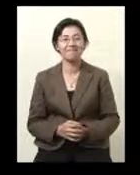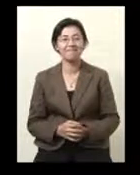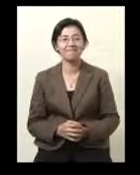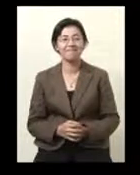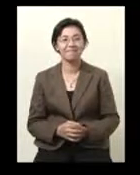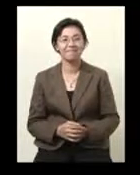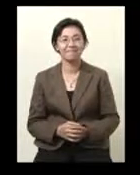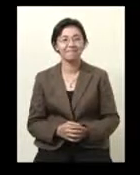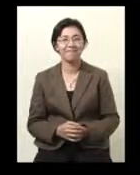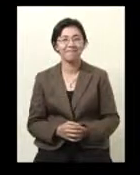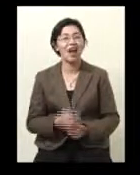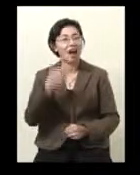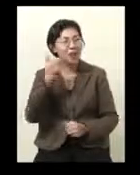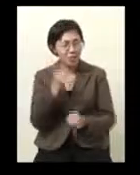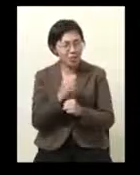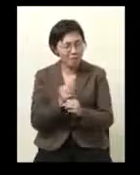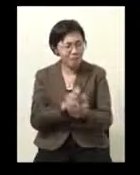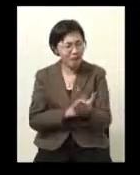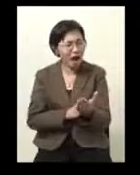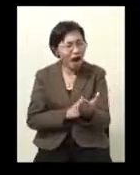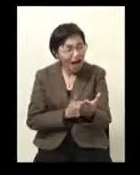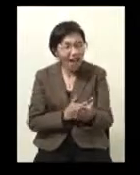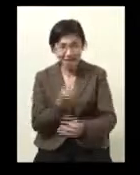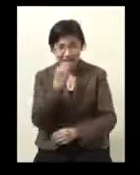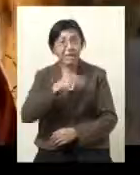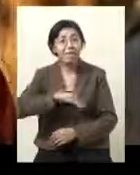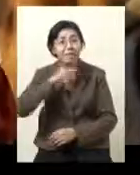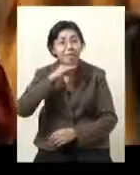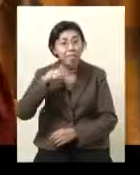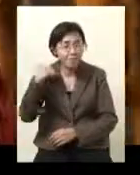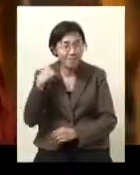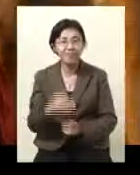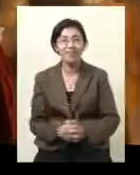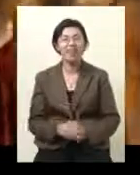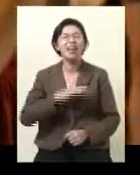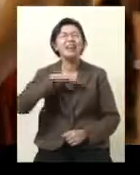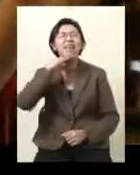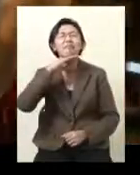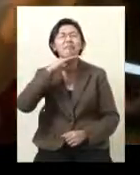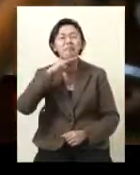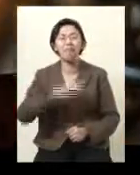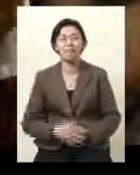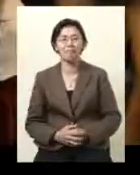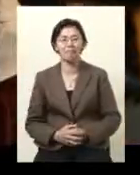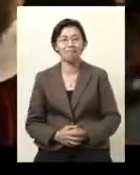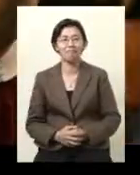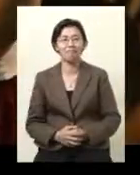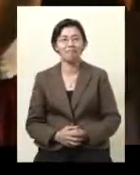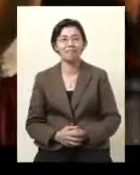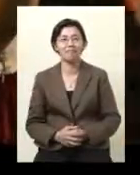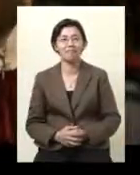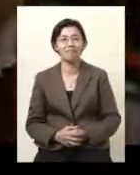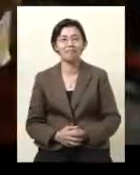ก็ได้ มืออาชีพนะ30ปีนี่เป็นมืออาชีพทำขนมมานะอิ่มไหม อิ่มนะ อิ่ม